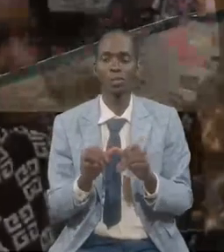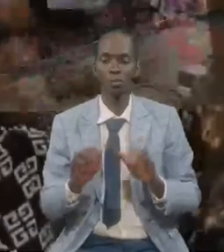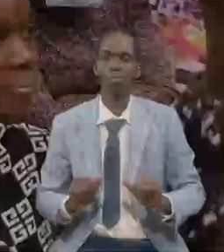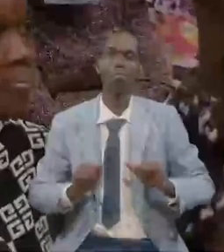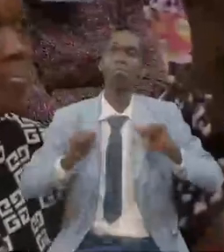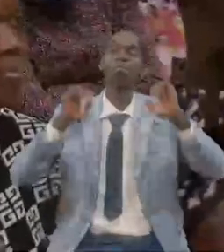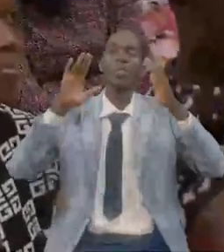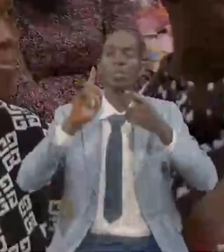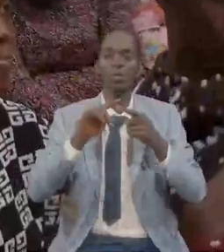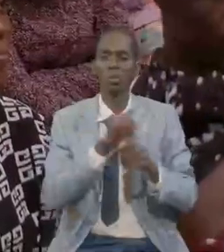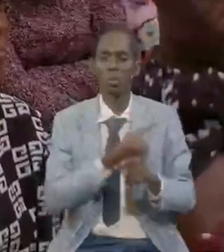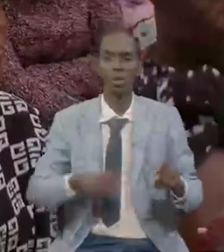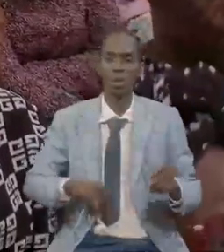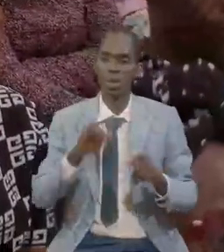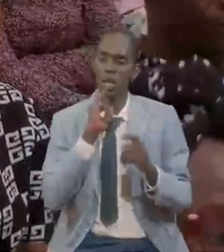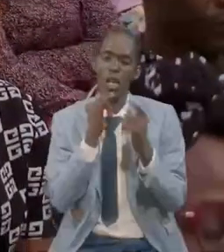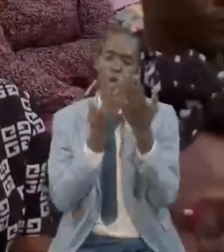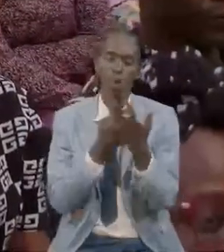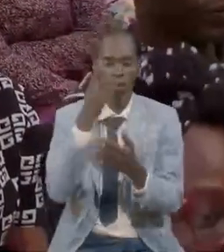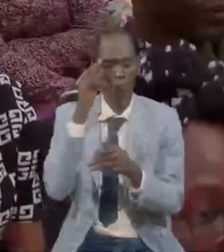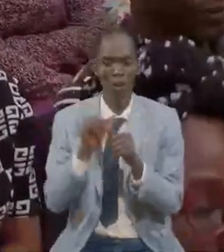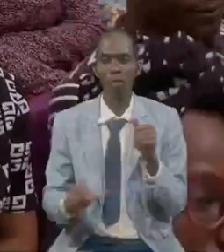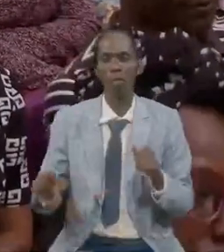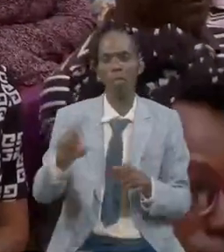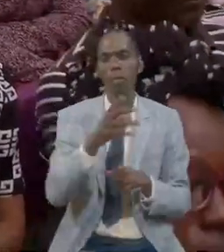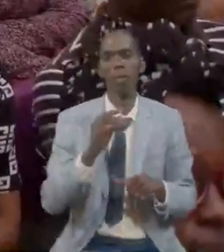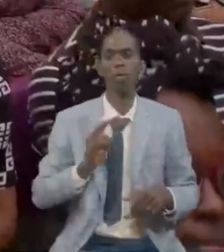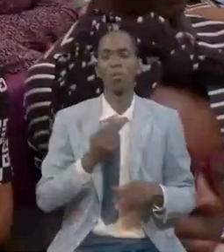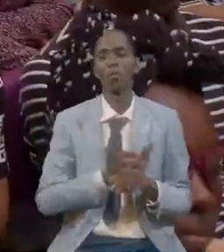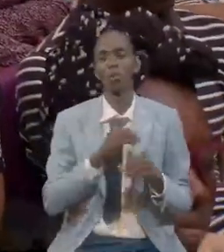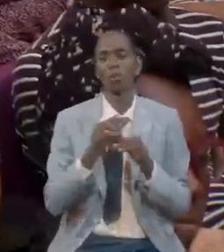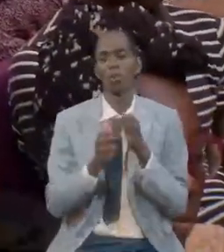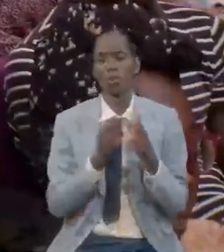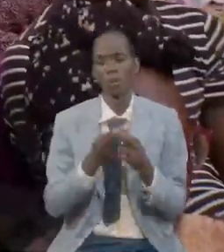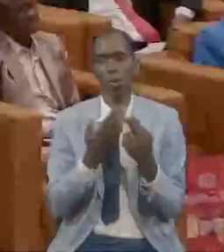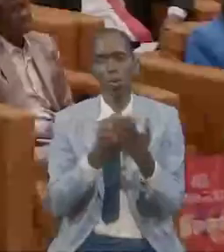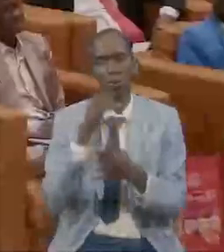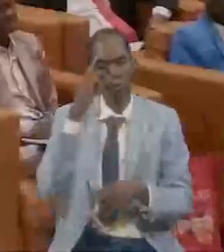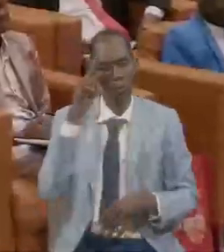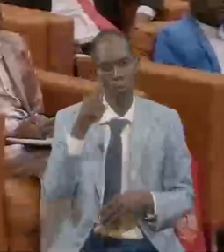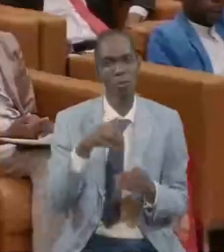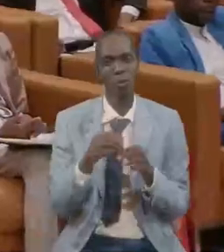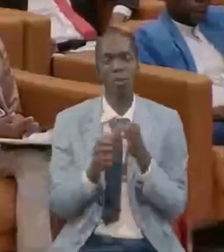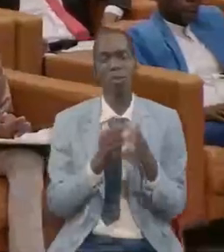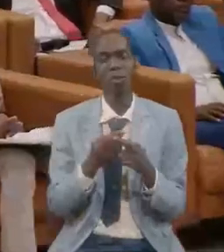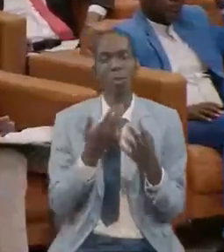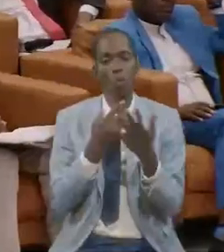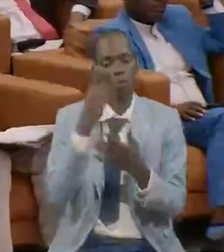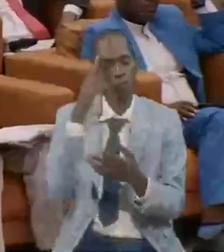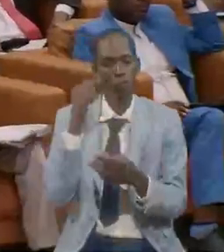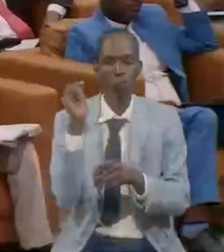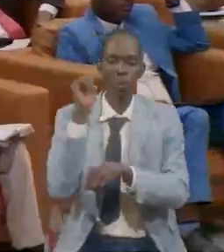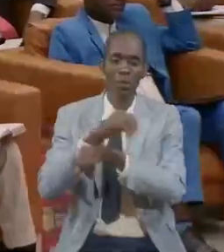d'une consécration constante au Seigneur nous attend. Cela vous attend. Cela attend le